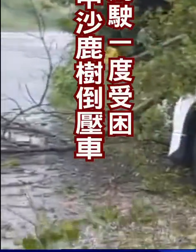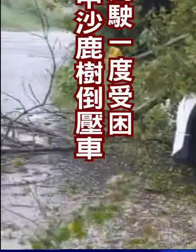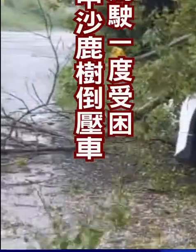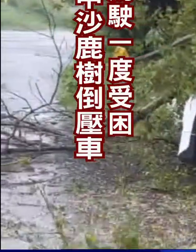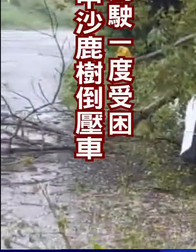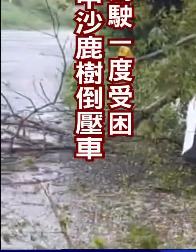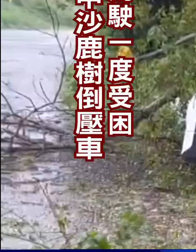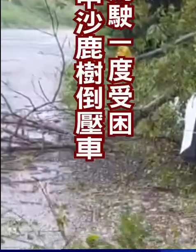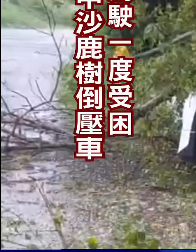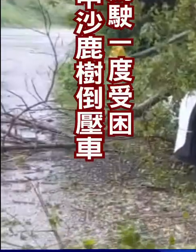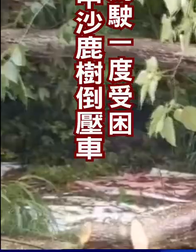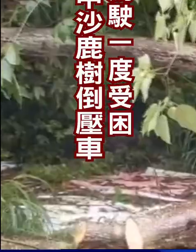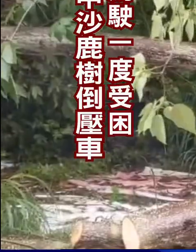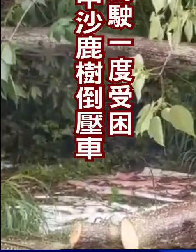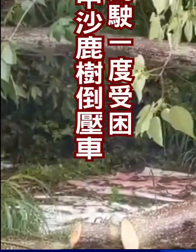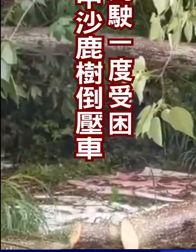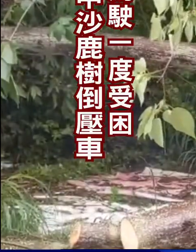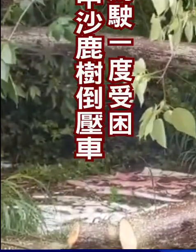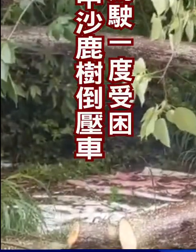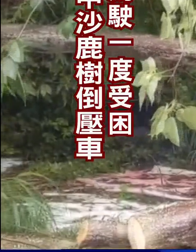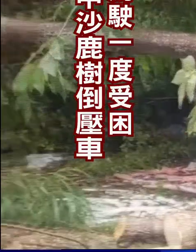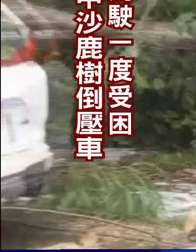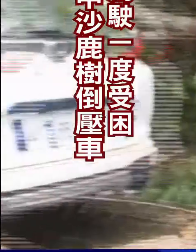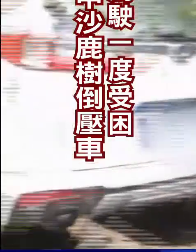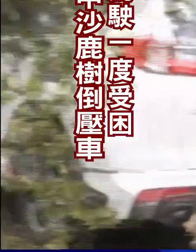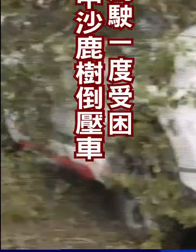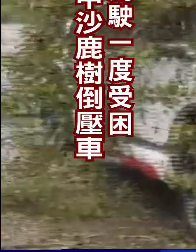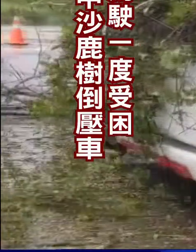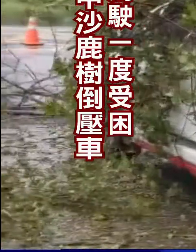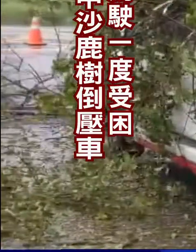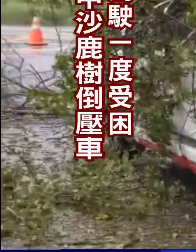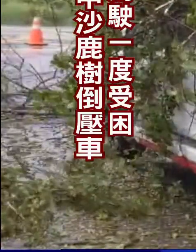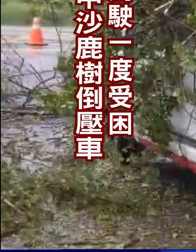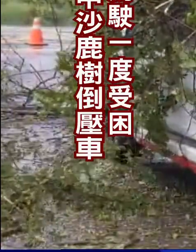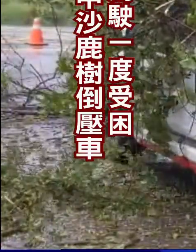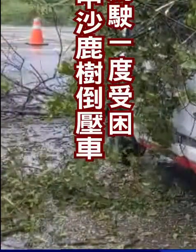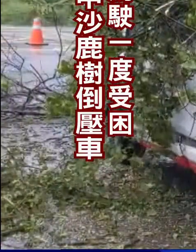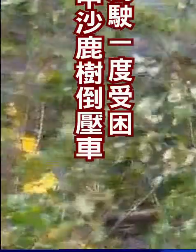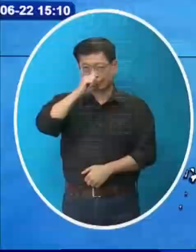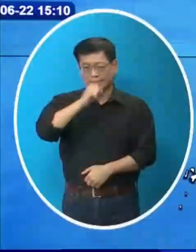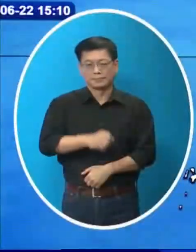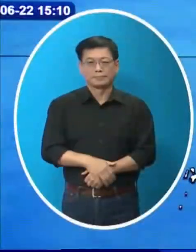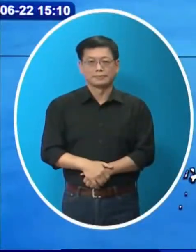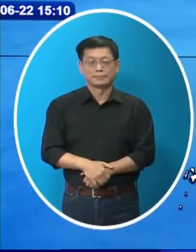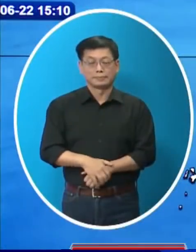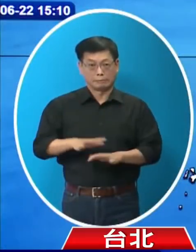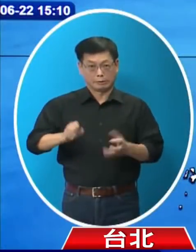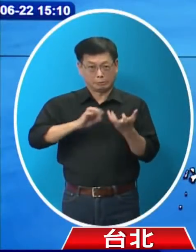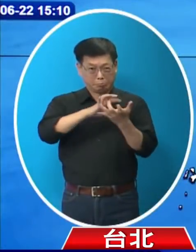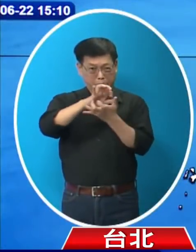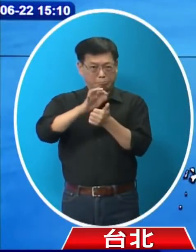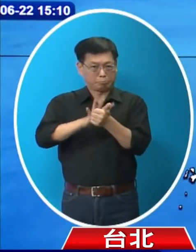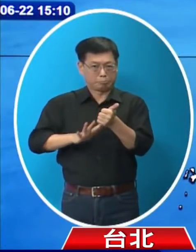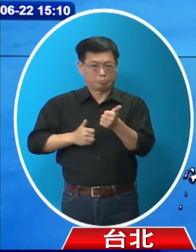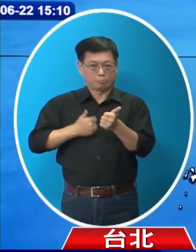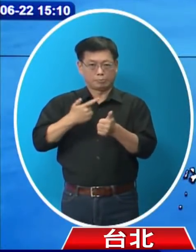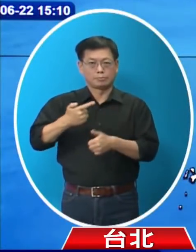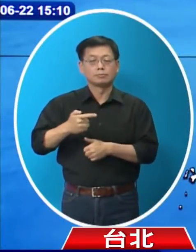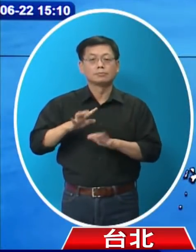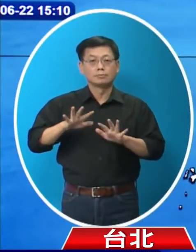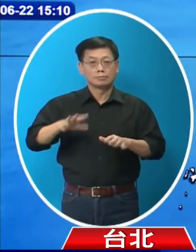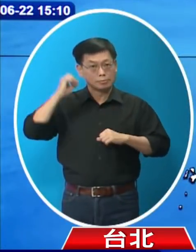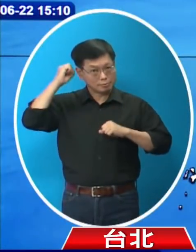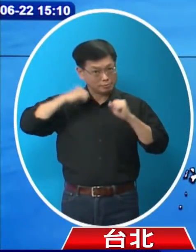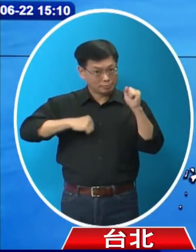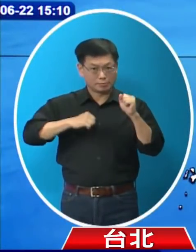目前雨势是以中南部为主。那么气象局有最新说明，一起来了解。 锋面正在影响我们，除了